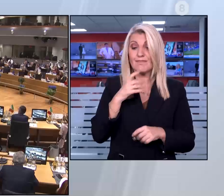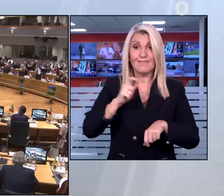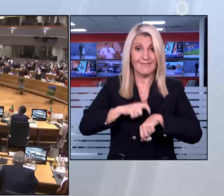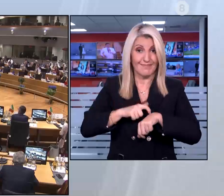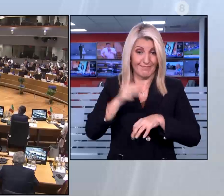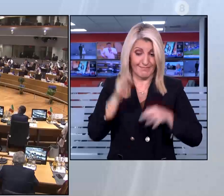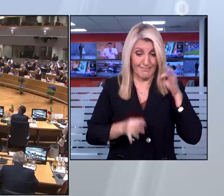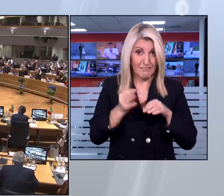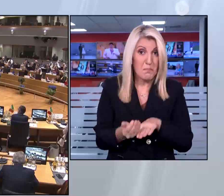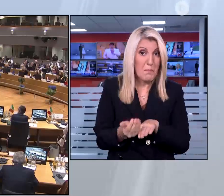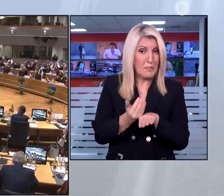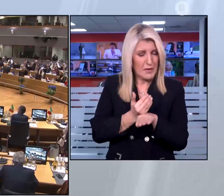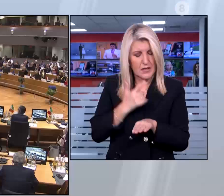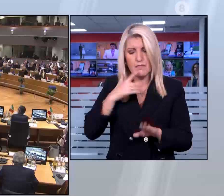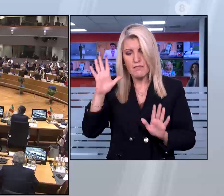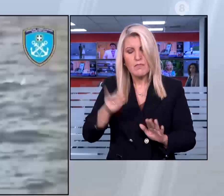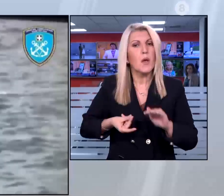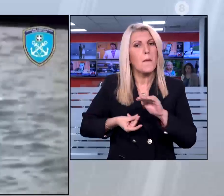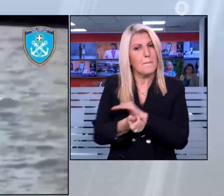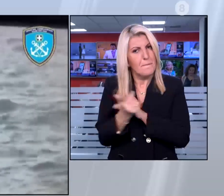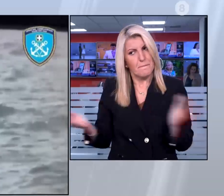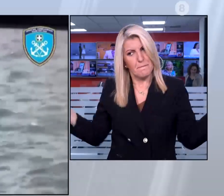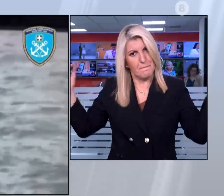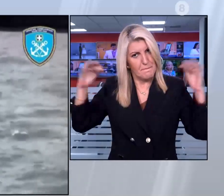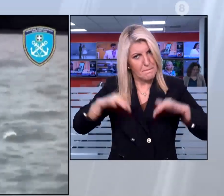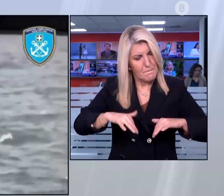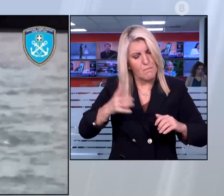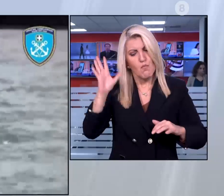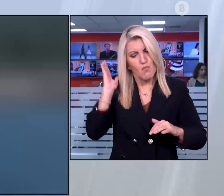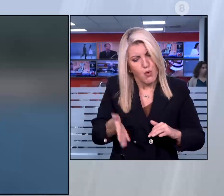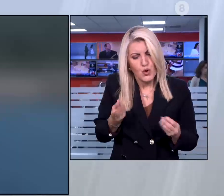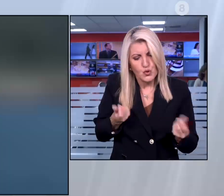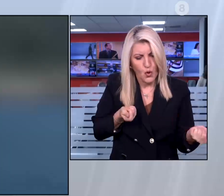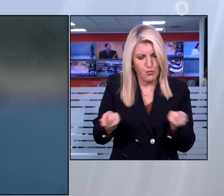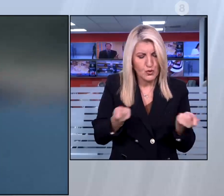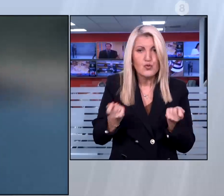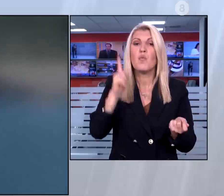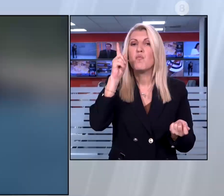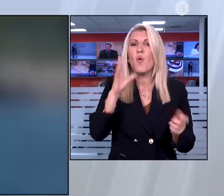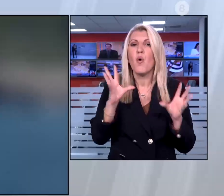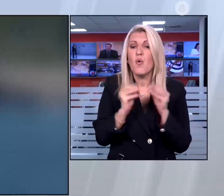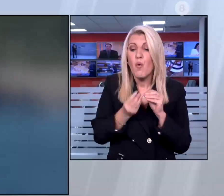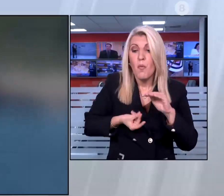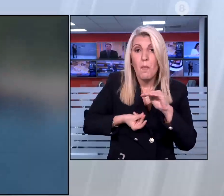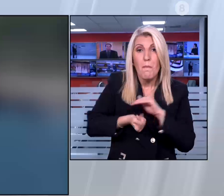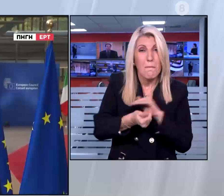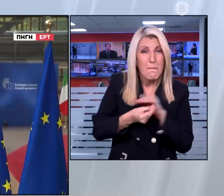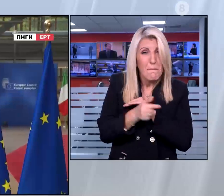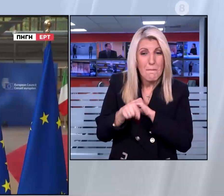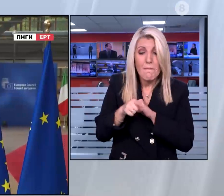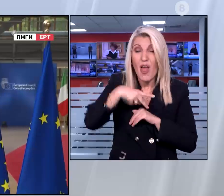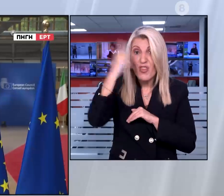μεταναστευτικό μπορεί να γίνει βιώσιμο μόνο εάν επιστραφούν όσοι δεν έχουν το δικαίωμα να παραμείνουν στην Ευρωπαϊκή Ένωση, θέση με την οποία συμφωνεί και η Αθήνα. Η